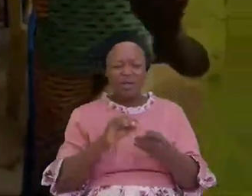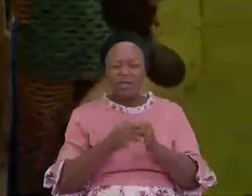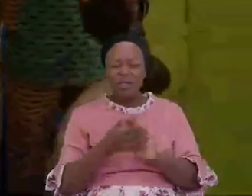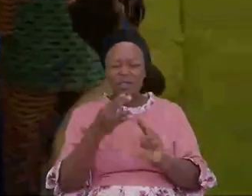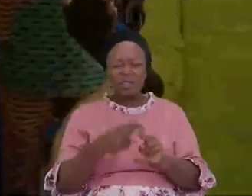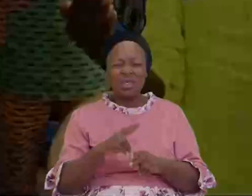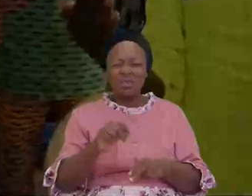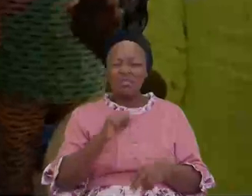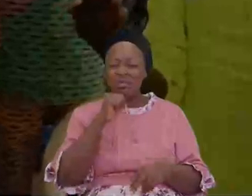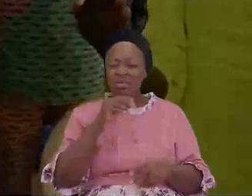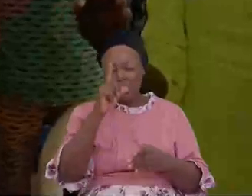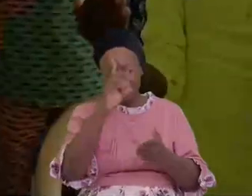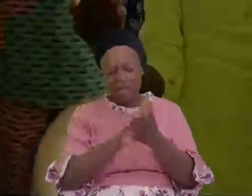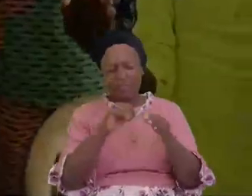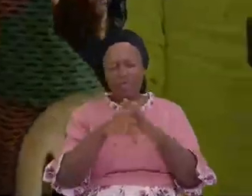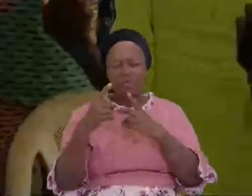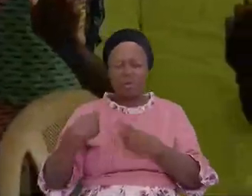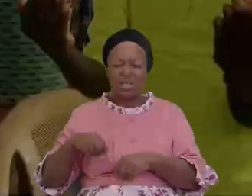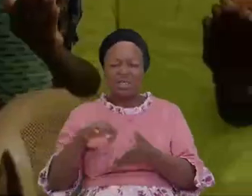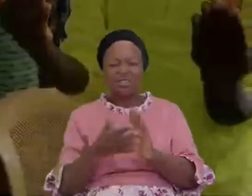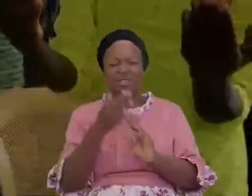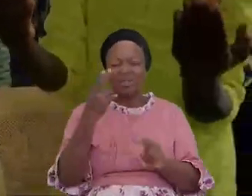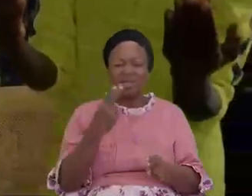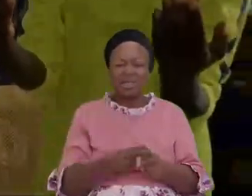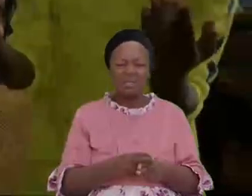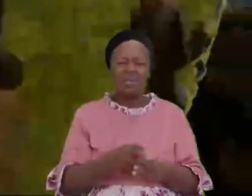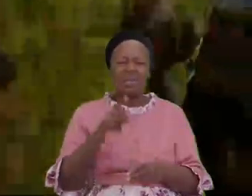Et il n'y aura plus d'incrédulité dans ton cœur.